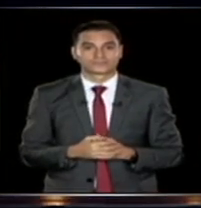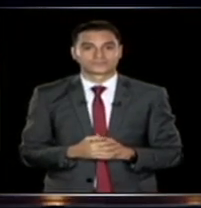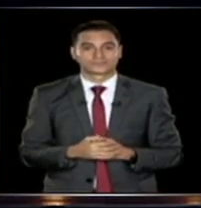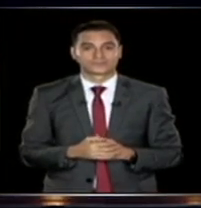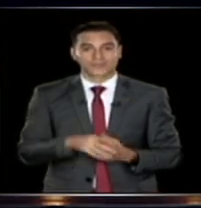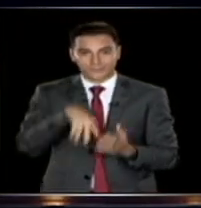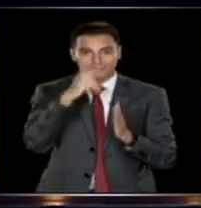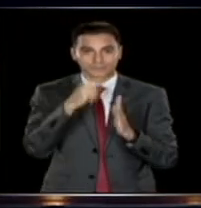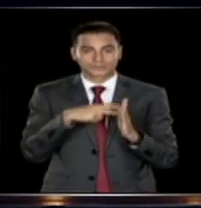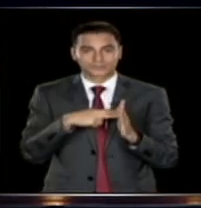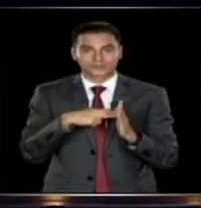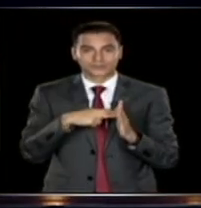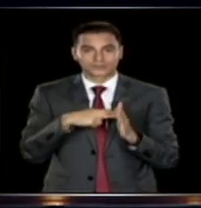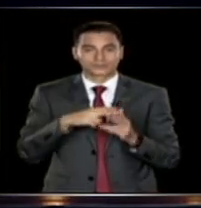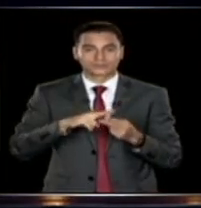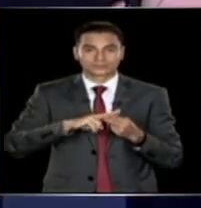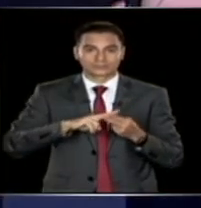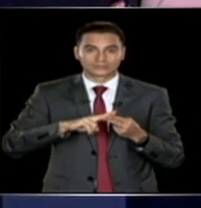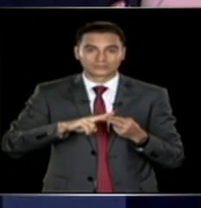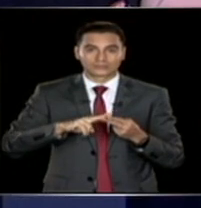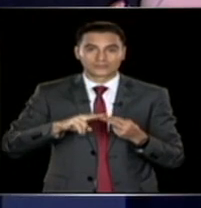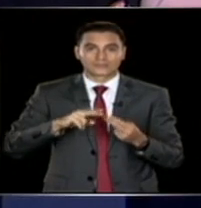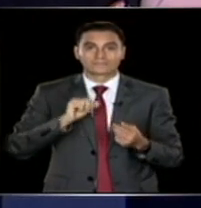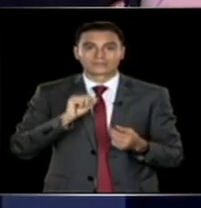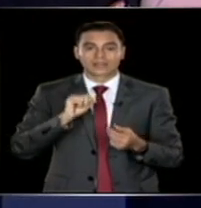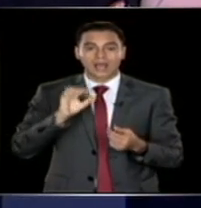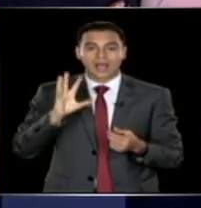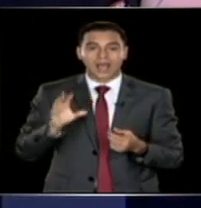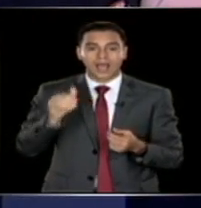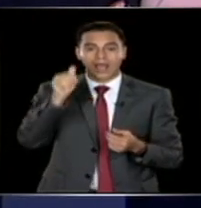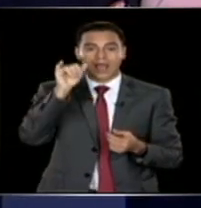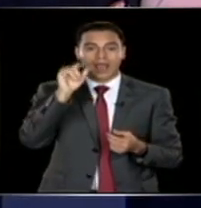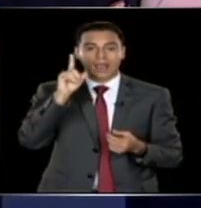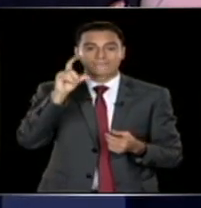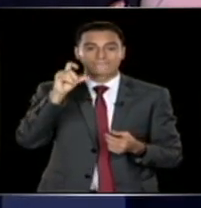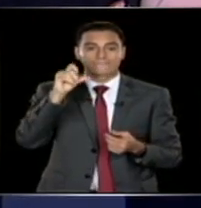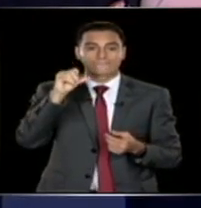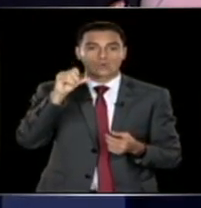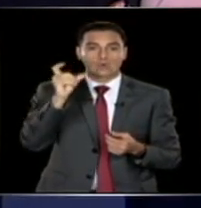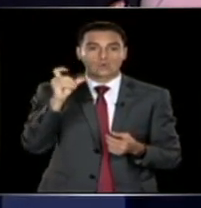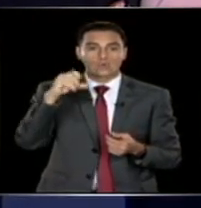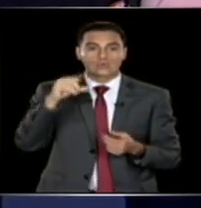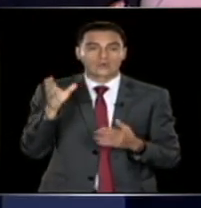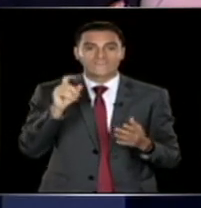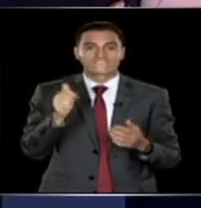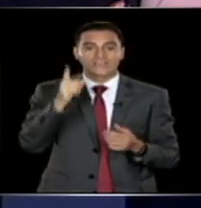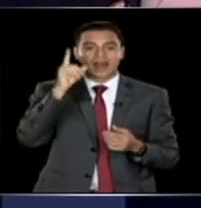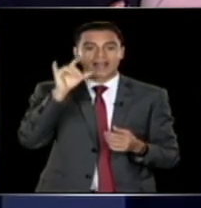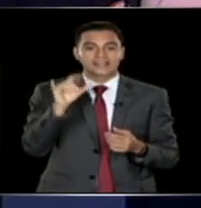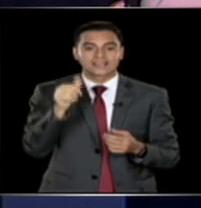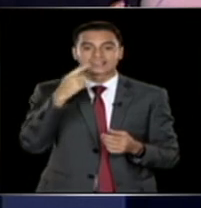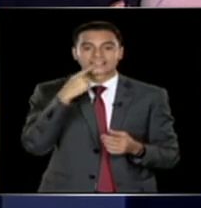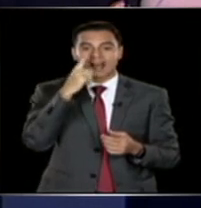تم توقيع معاهدة هاي بونو فاريا عام 1903 بين بنما وإحدى